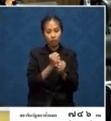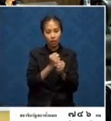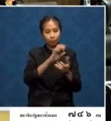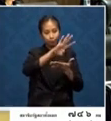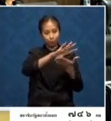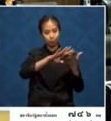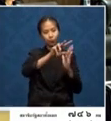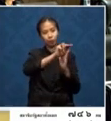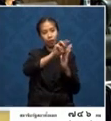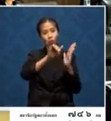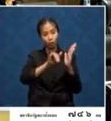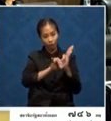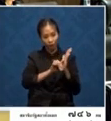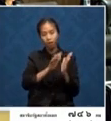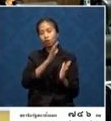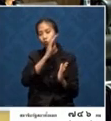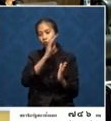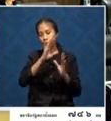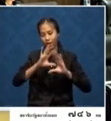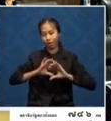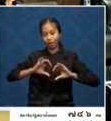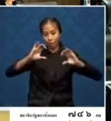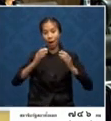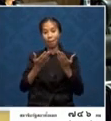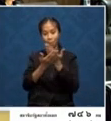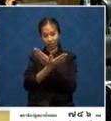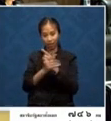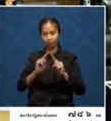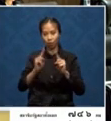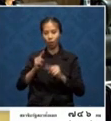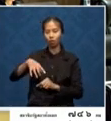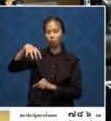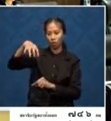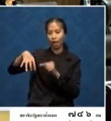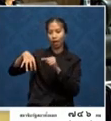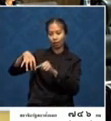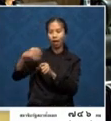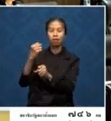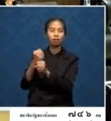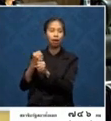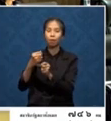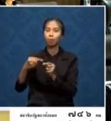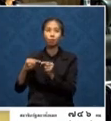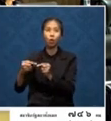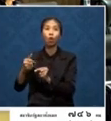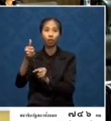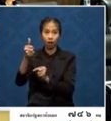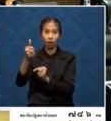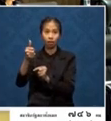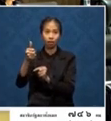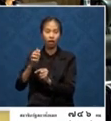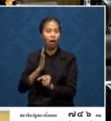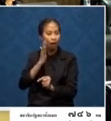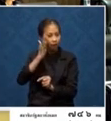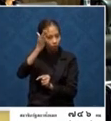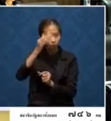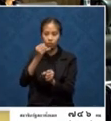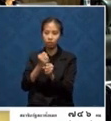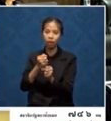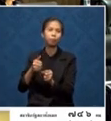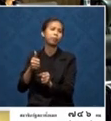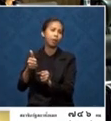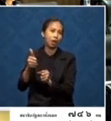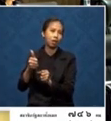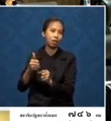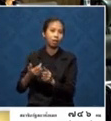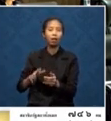ะมีการเปลี่ยนรัฐบาลหน่วยงานนี้ก็จะยังคงอยู่ค่ะสามารถสานต่อนโยบายซอฟต์พาวเวอร์ได้ในอนาคตไม่ต้องล้มลุกคลุกคล